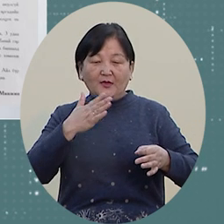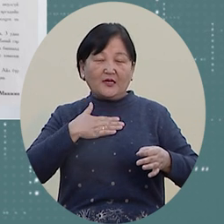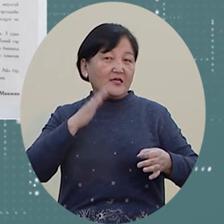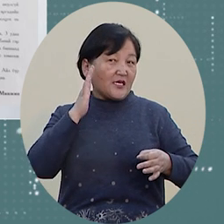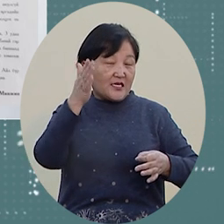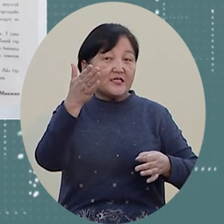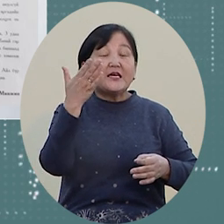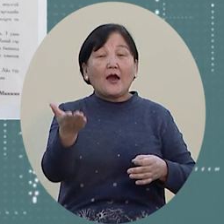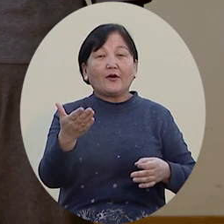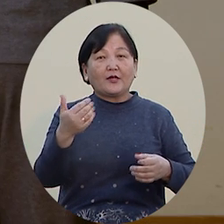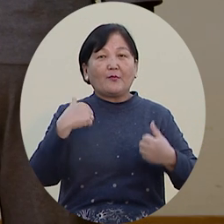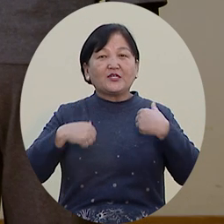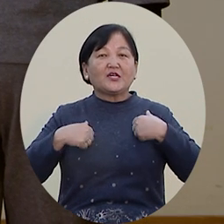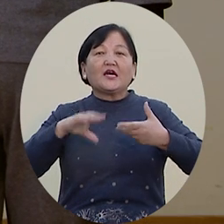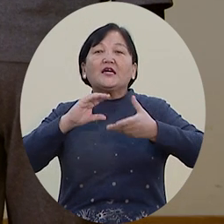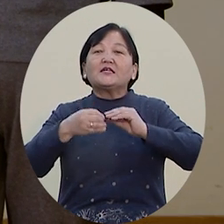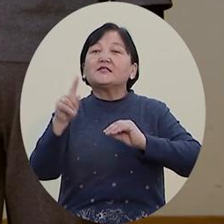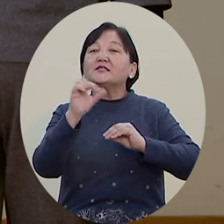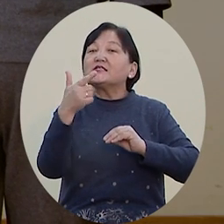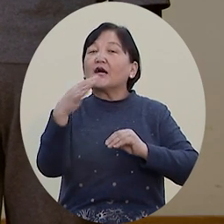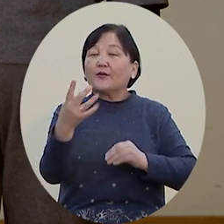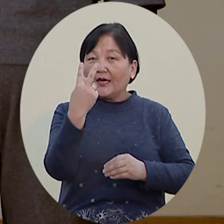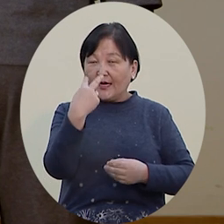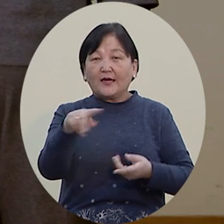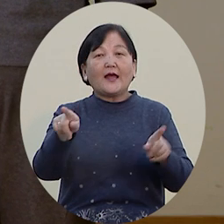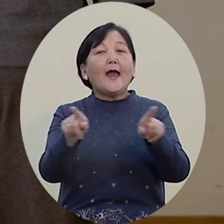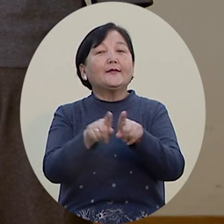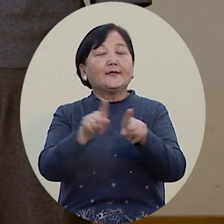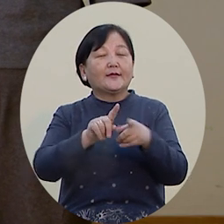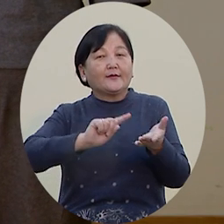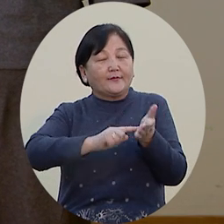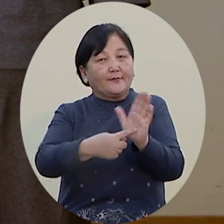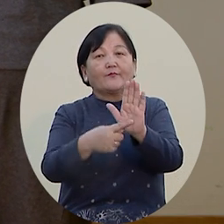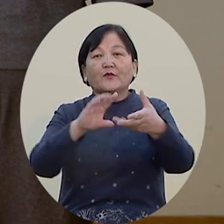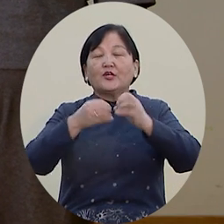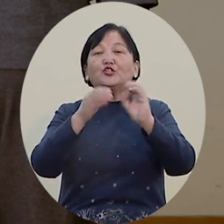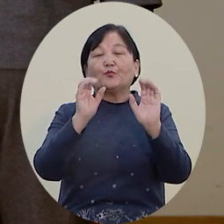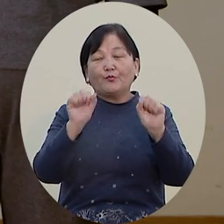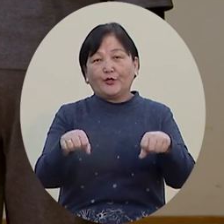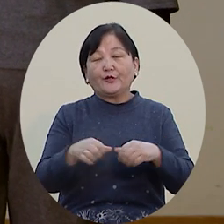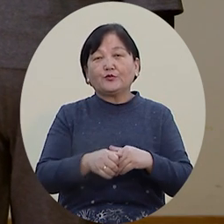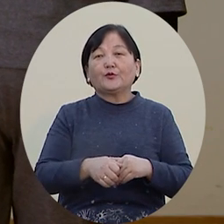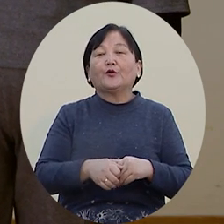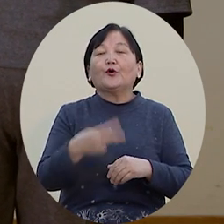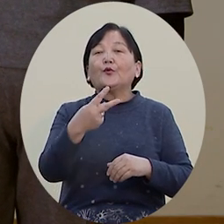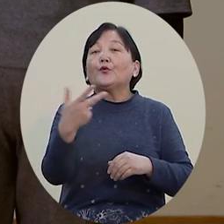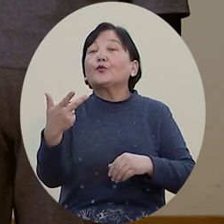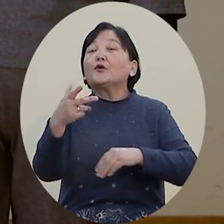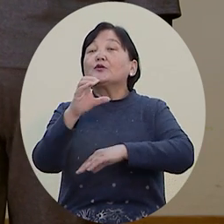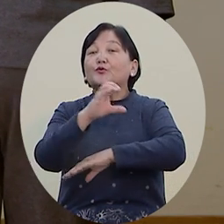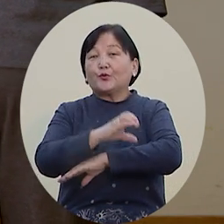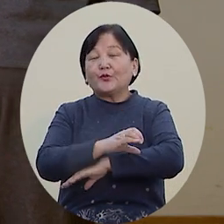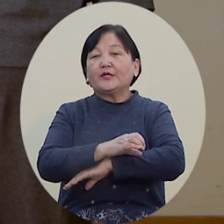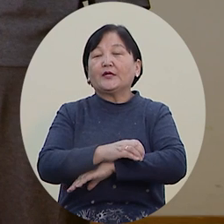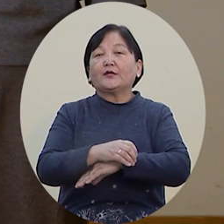яах тухайгаа бичиж болно. За тэгээ багшихаа хийсэн энэ загварыг дуурайж хийж болно. Эсвэл 23 дугаар сургуулийн 7-р